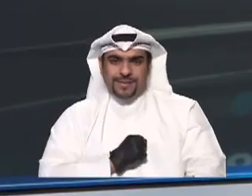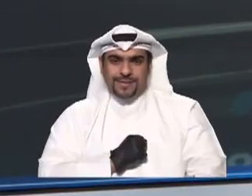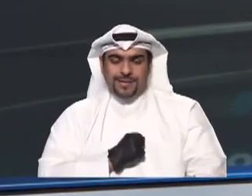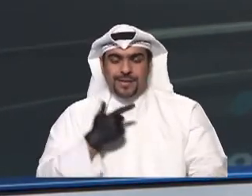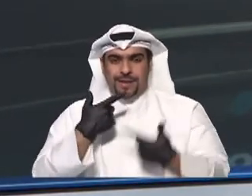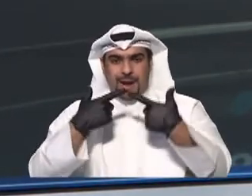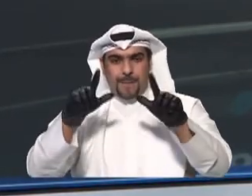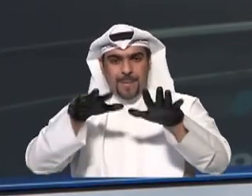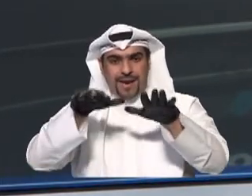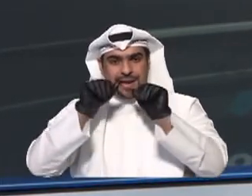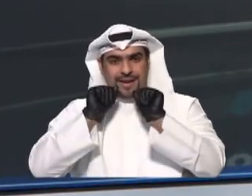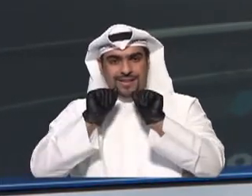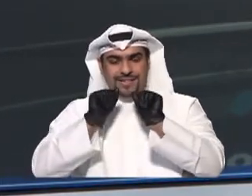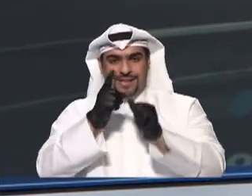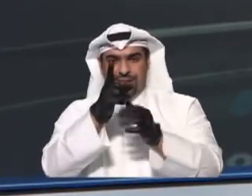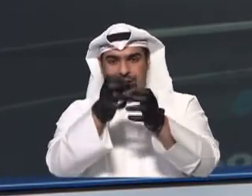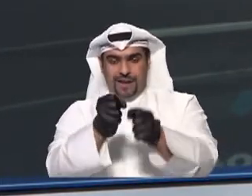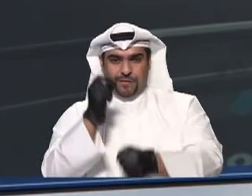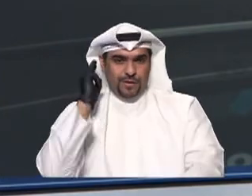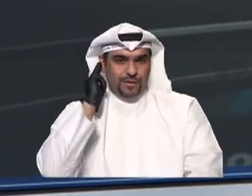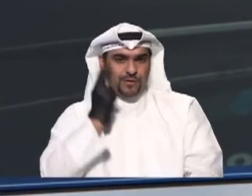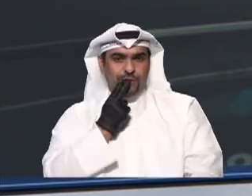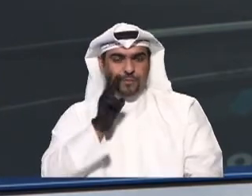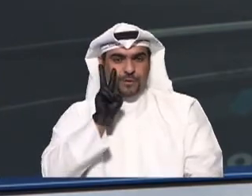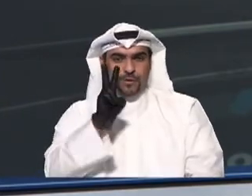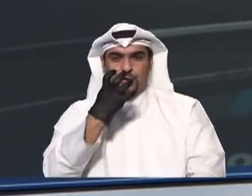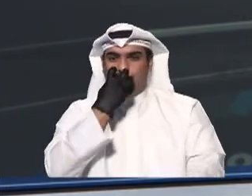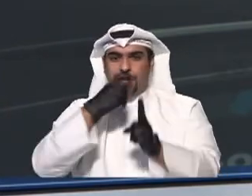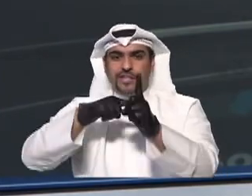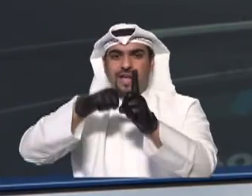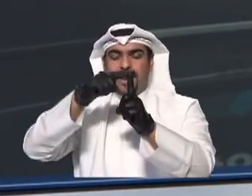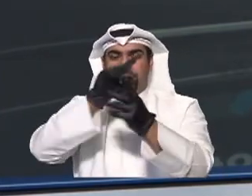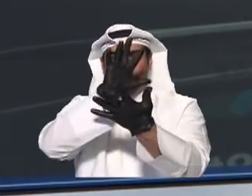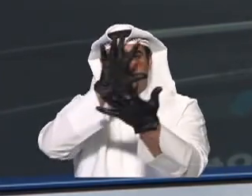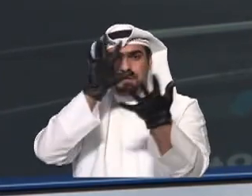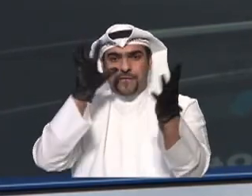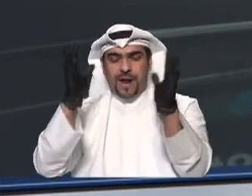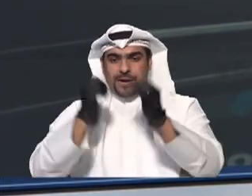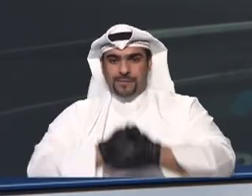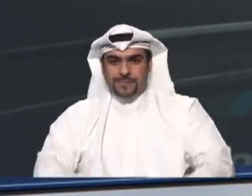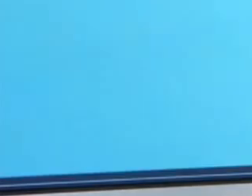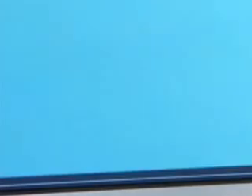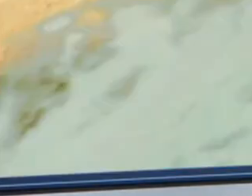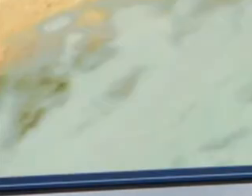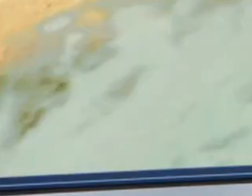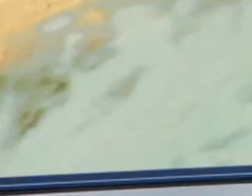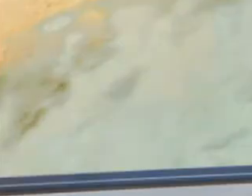تنتهي نشرتنا الجوية، شكرا على حسن المتابعة، ولا مع درجات الحرارة حول عواصم العالم.